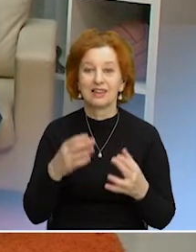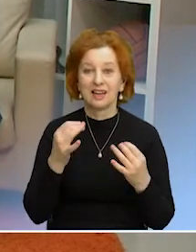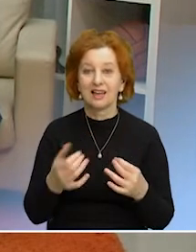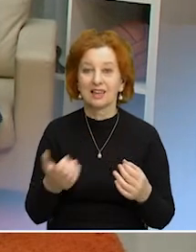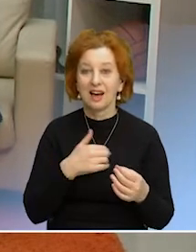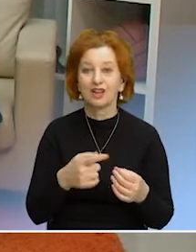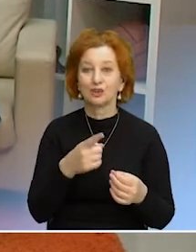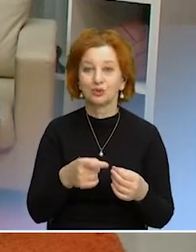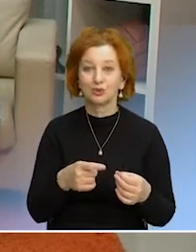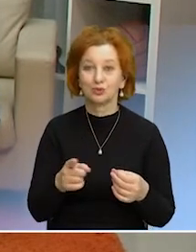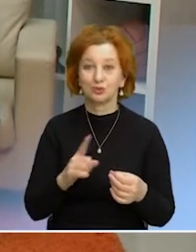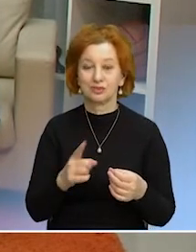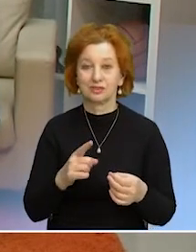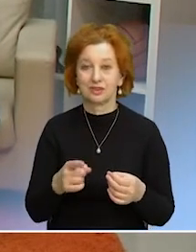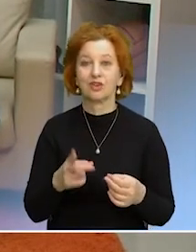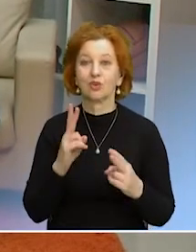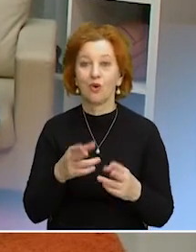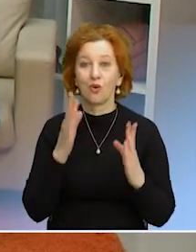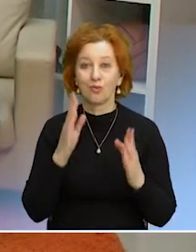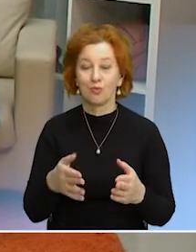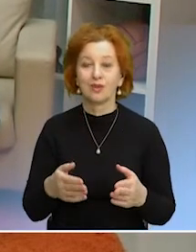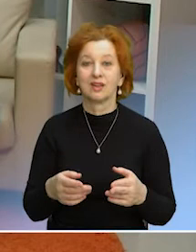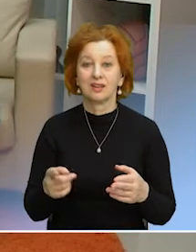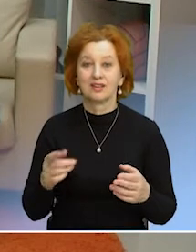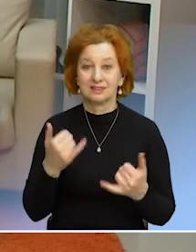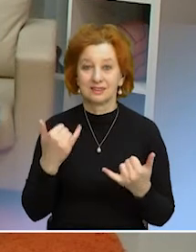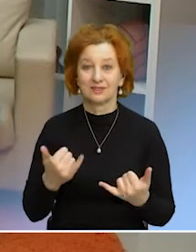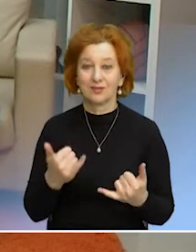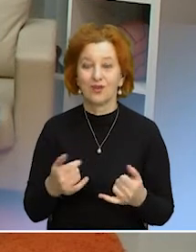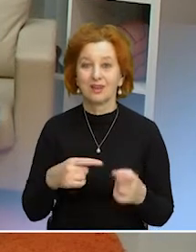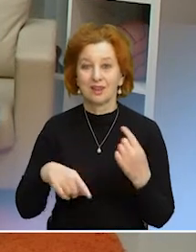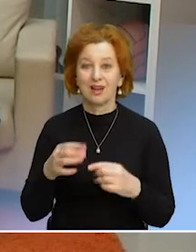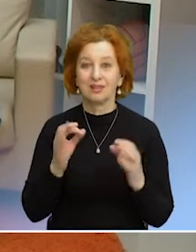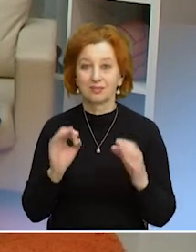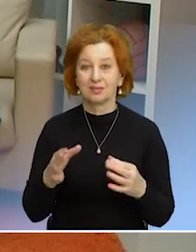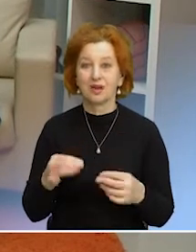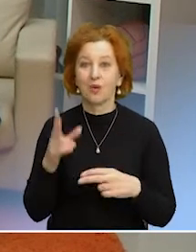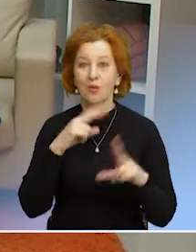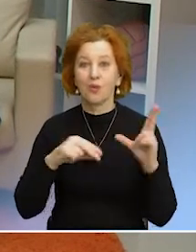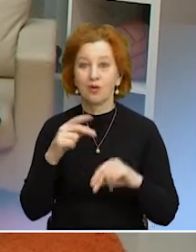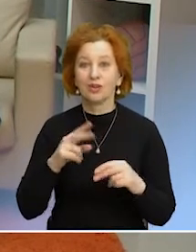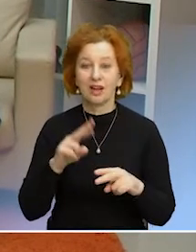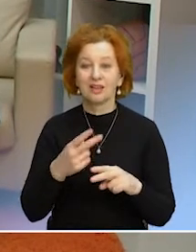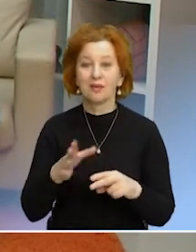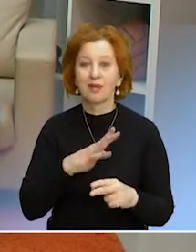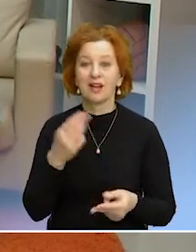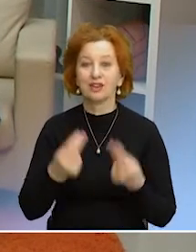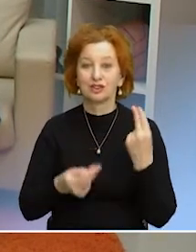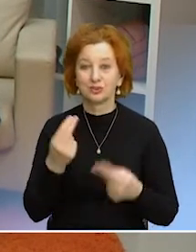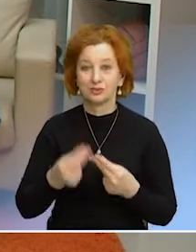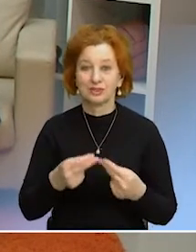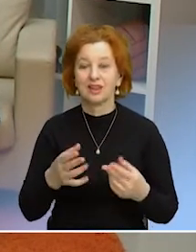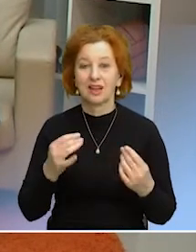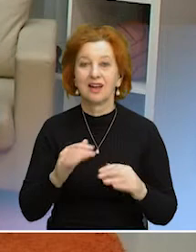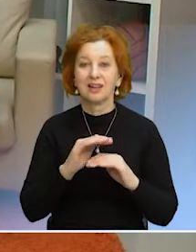у нее. Я хочу сначала вот у тебя спросить, Аня, ты кто будешь? Ты вообще кто такая? Баба-Яга, ты что, не понял? Баба-Яга, это была не шутка. Нет, это была шутка.